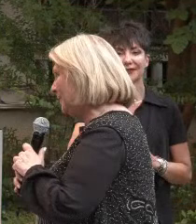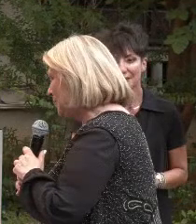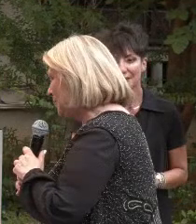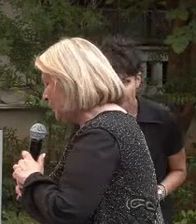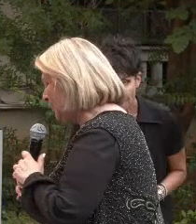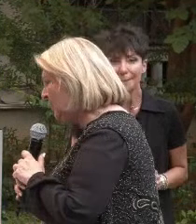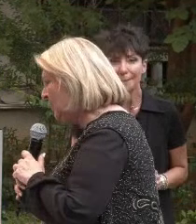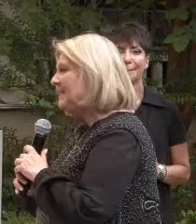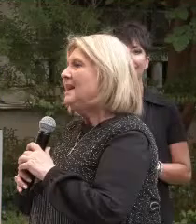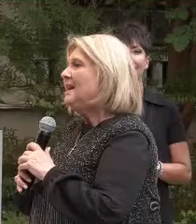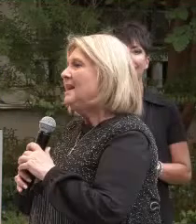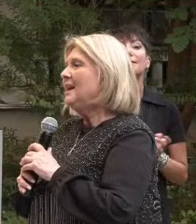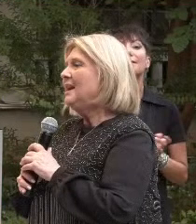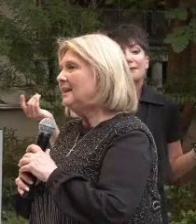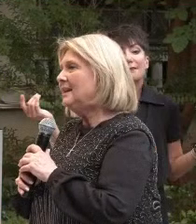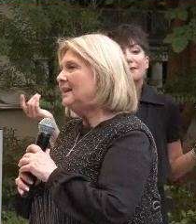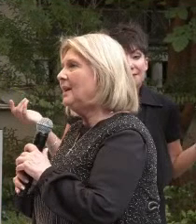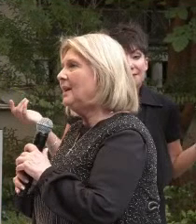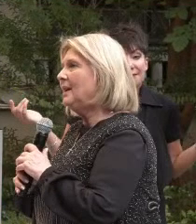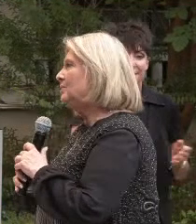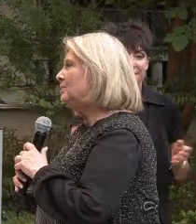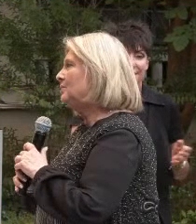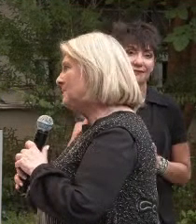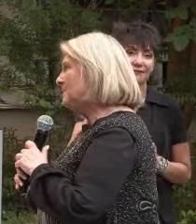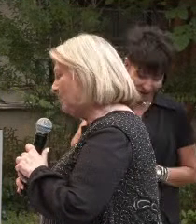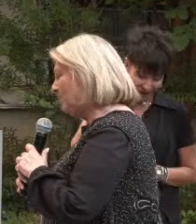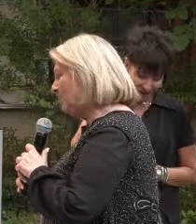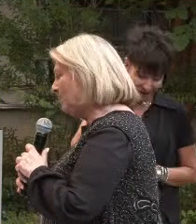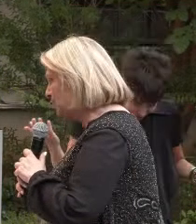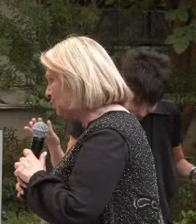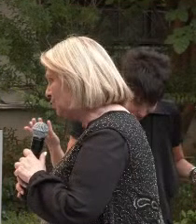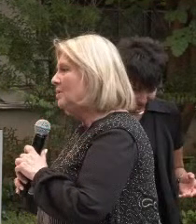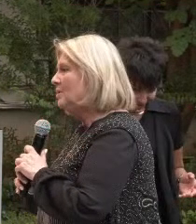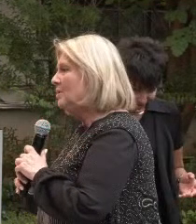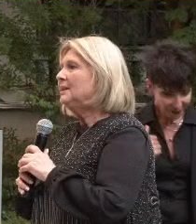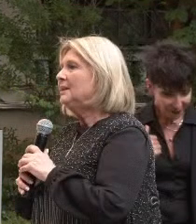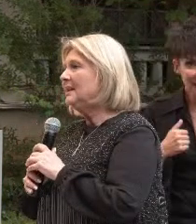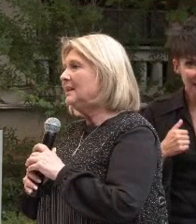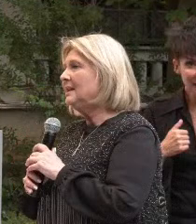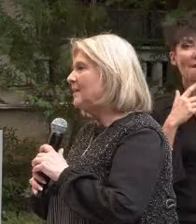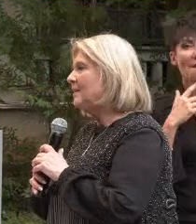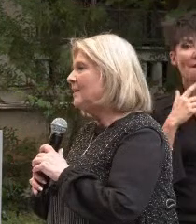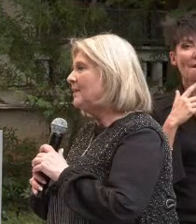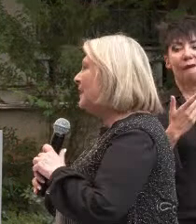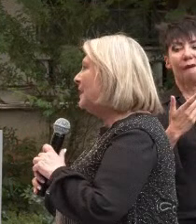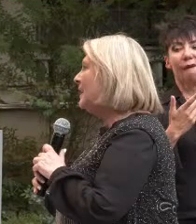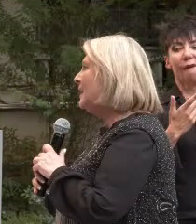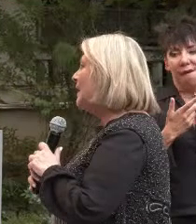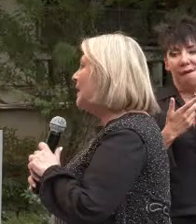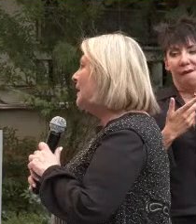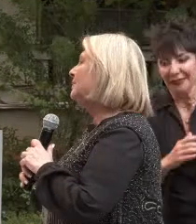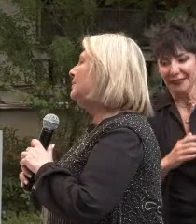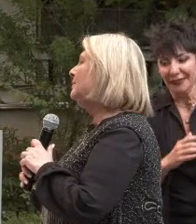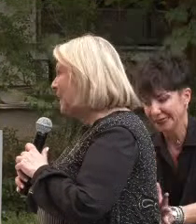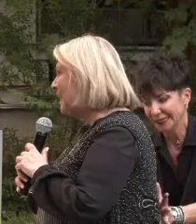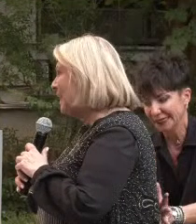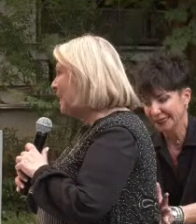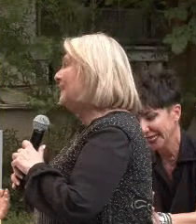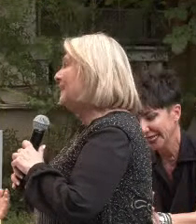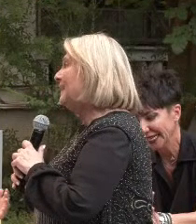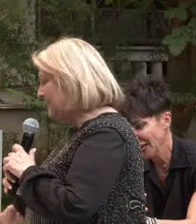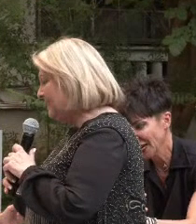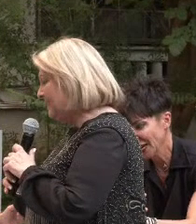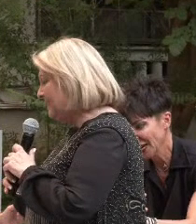στον Ερυθρό Σταυρό. Ξέρεις πολύ καλά ότι είμαστε στο πλευρό σου και στηρίζουμε αυτή τη νέα